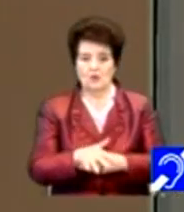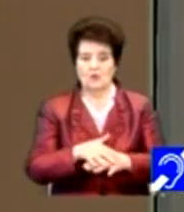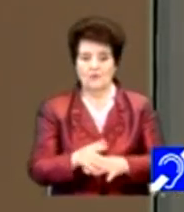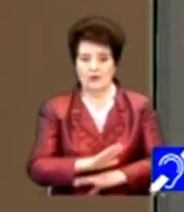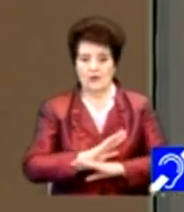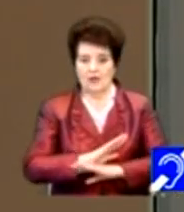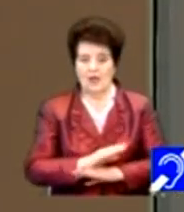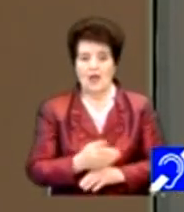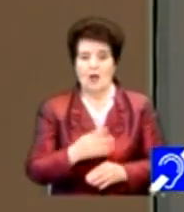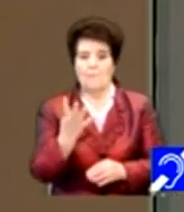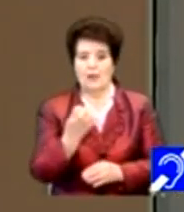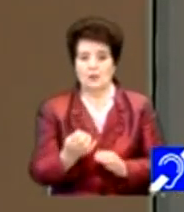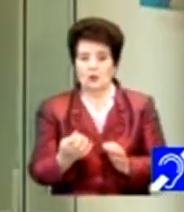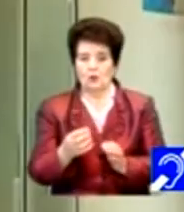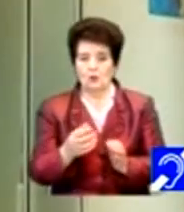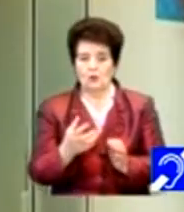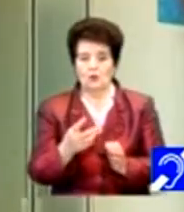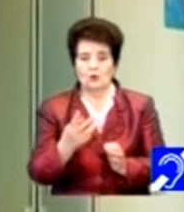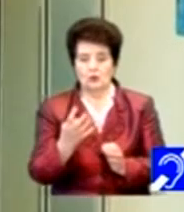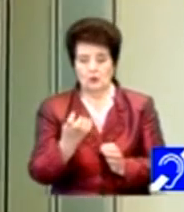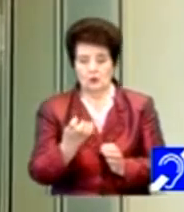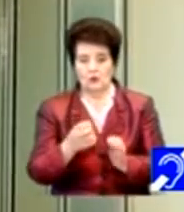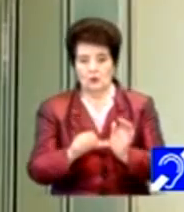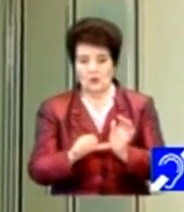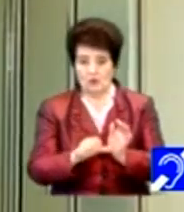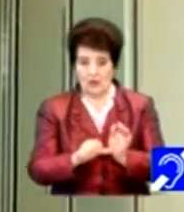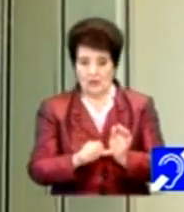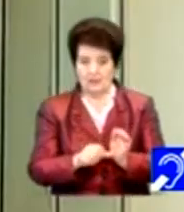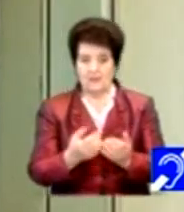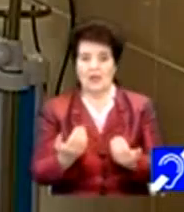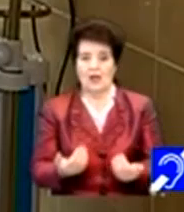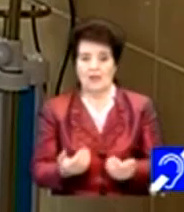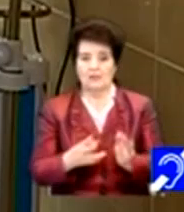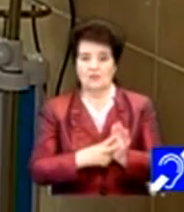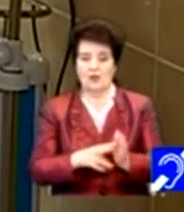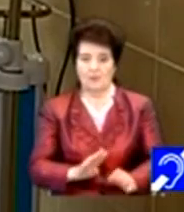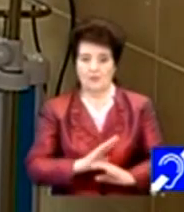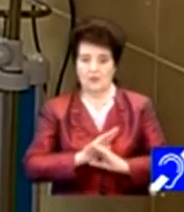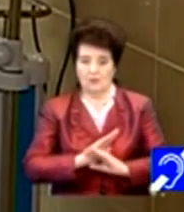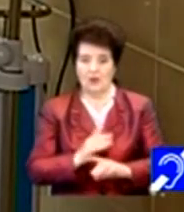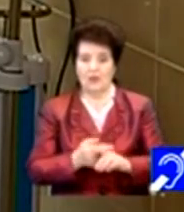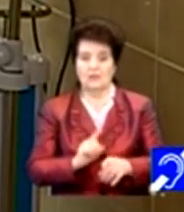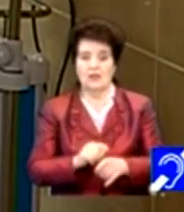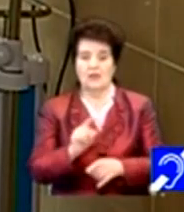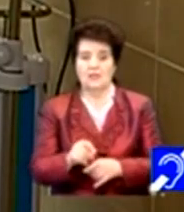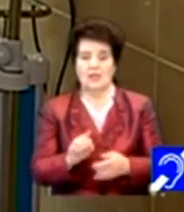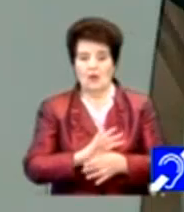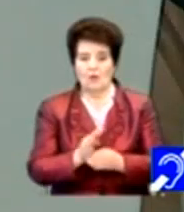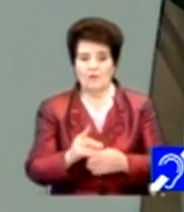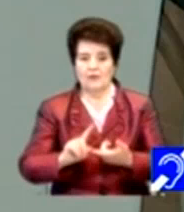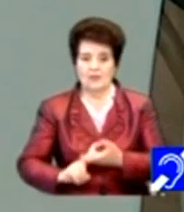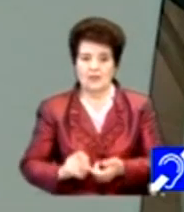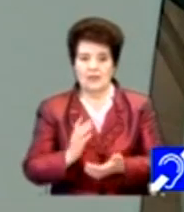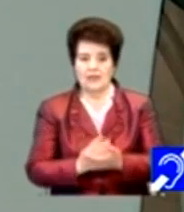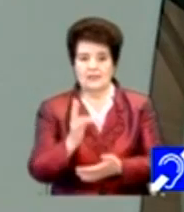deceselor la 406 după ce 7 oameni au pierdut astăzi lupta cu boala. Printre persoanele răpuse de COVID-19 este